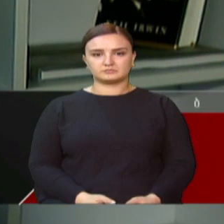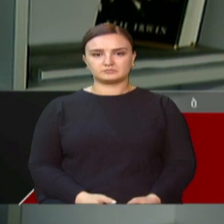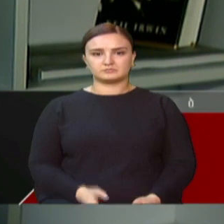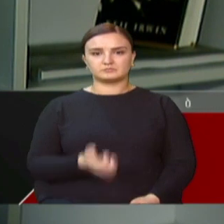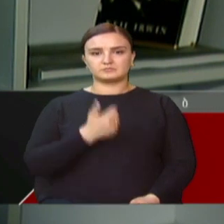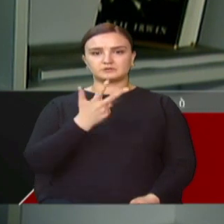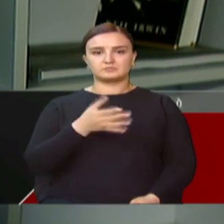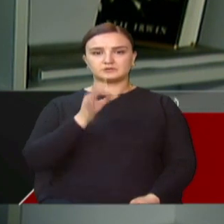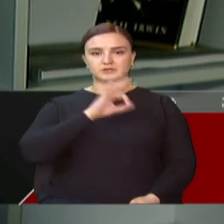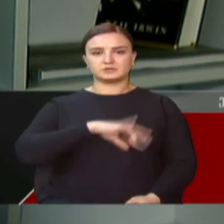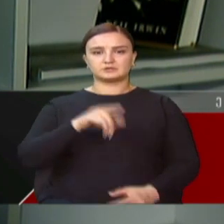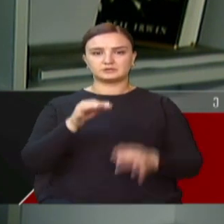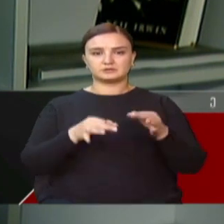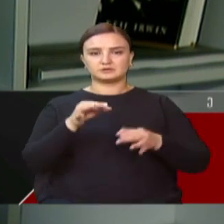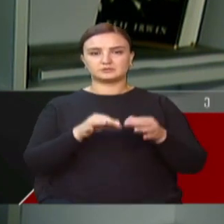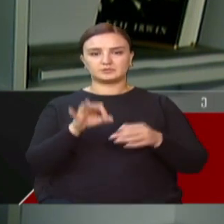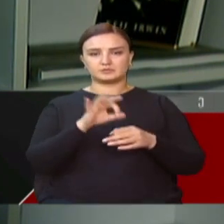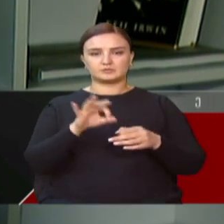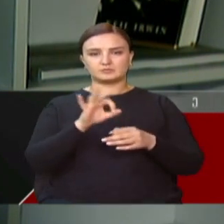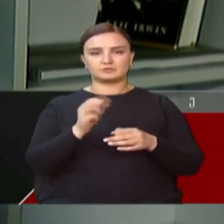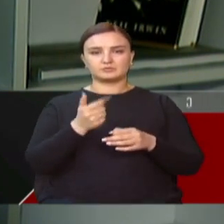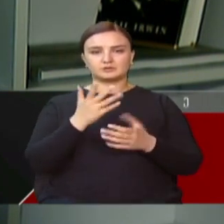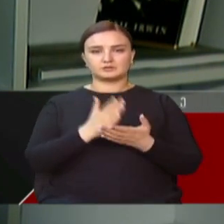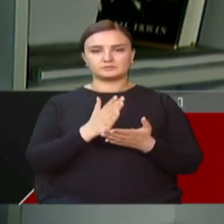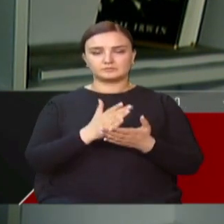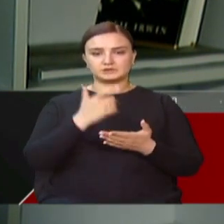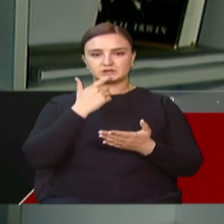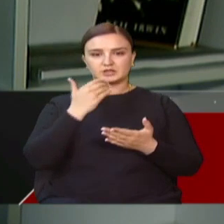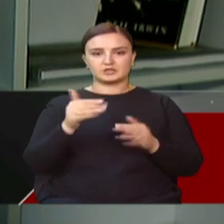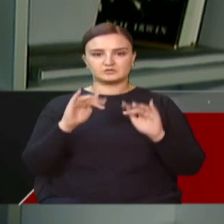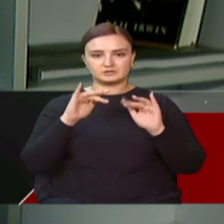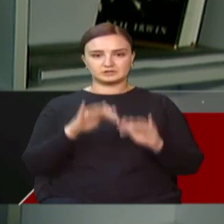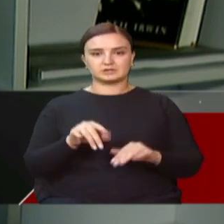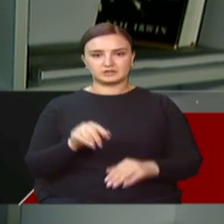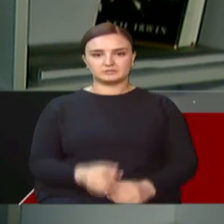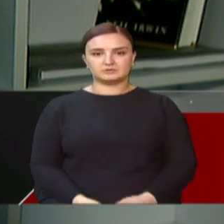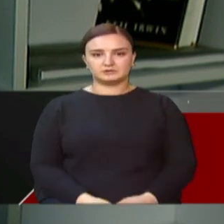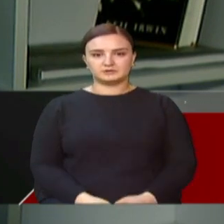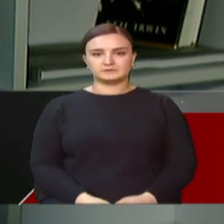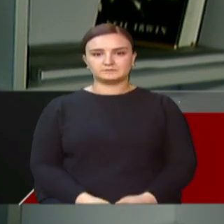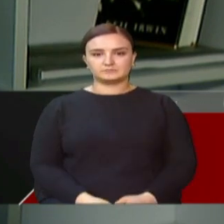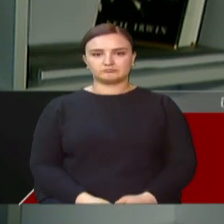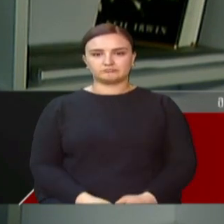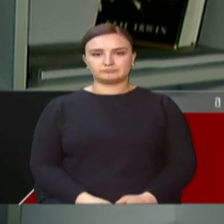სასამართლო არსებობს, ნაფიც საჯულთა სასამართლო. Მიხელ სააკაშვილის საქმე,